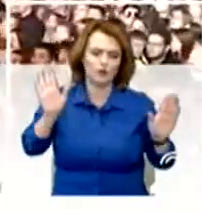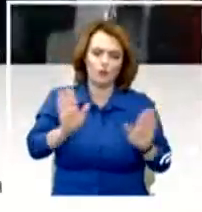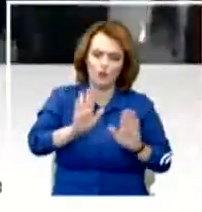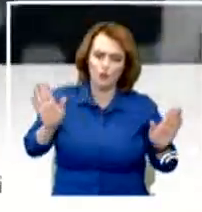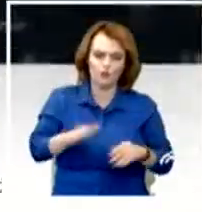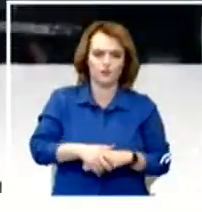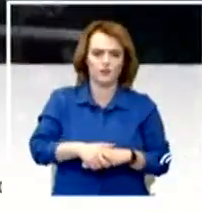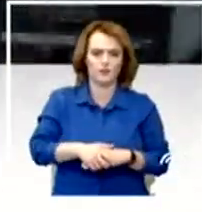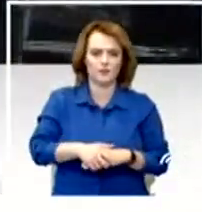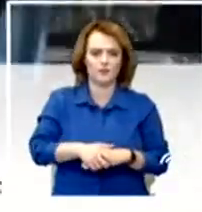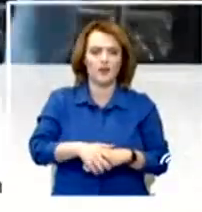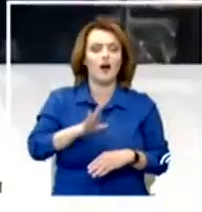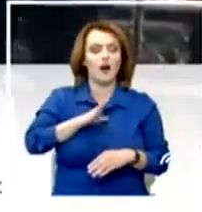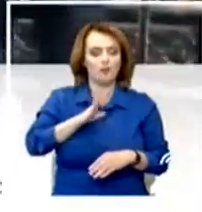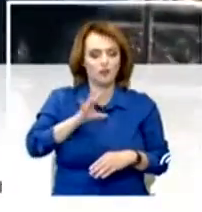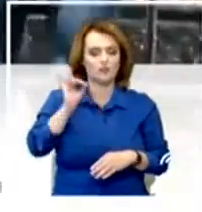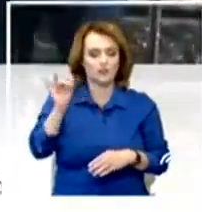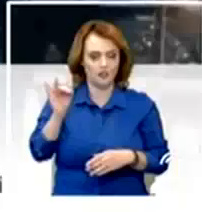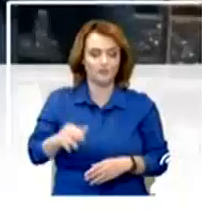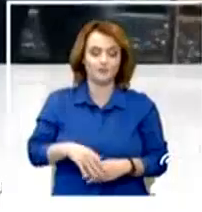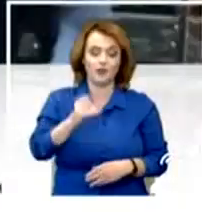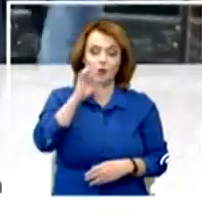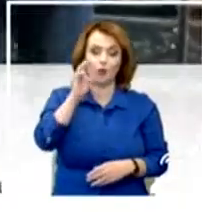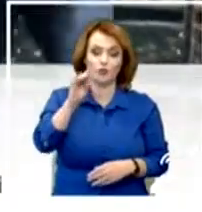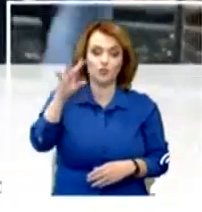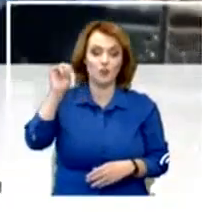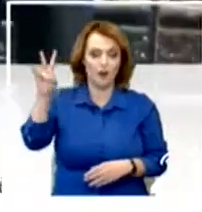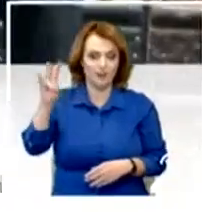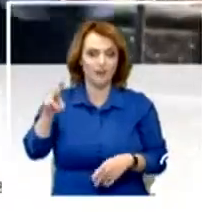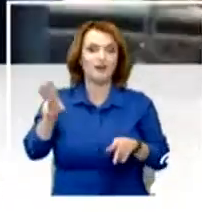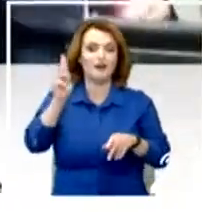Ion Ceban, care a urcat pe scenă și a dansat pe muzica zdupilor.